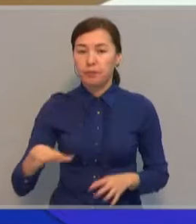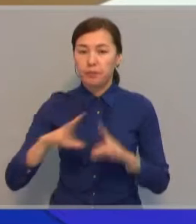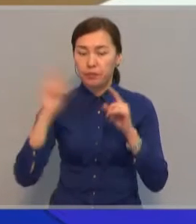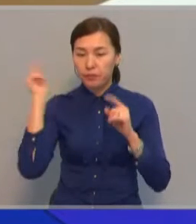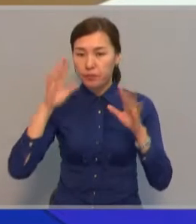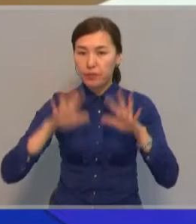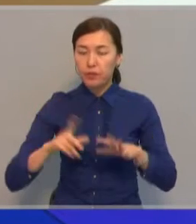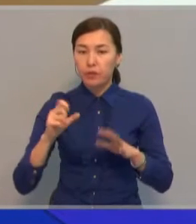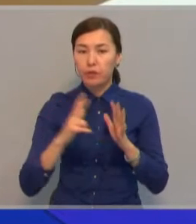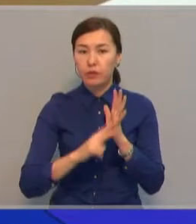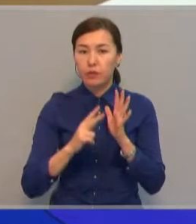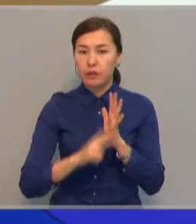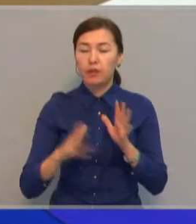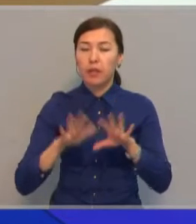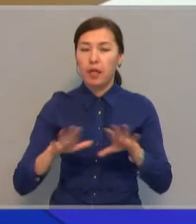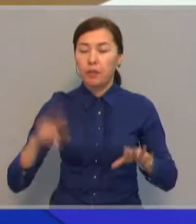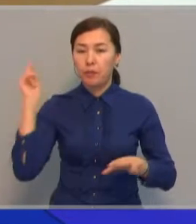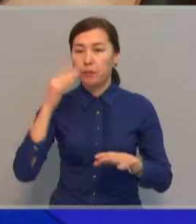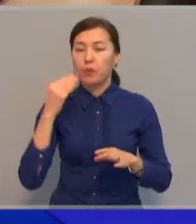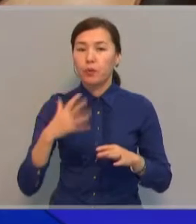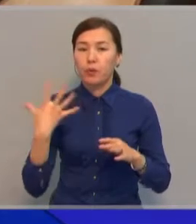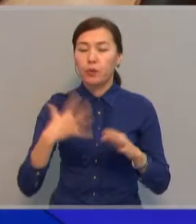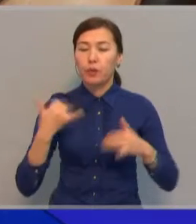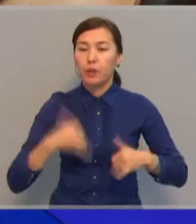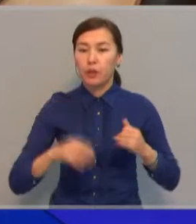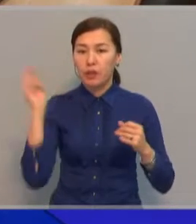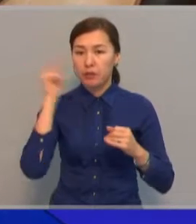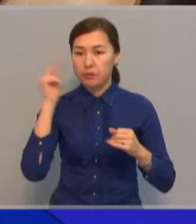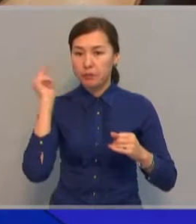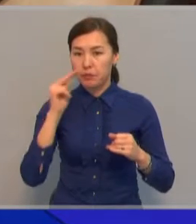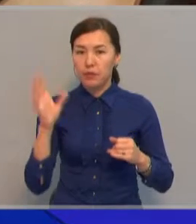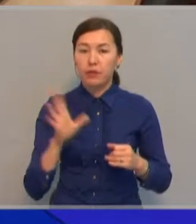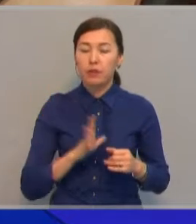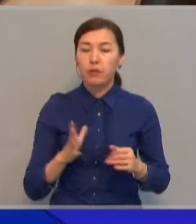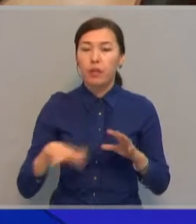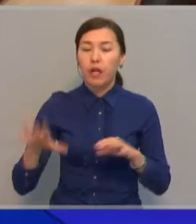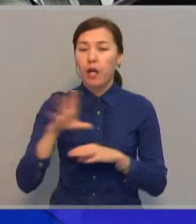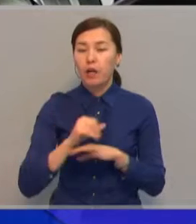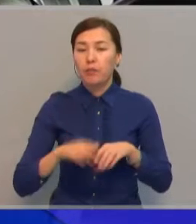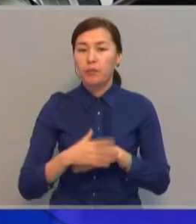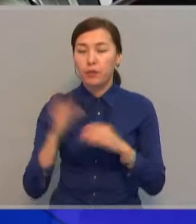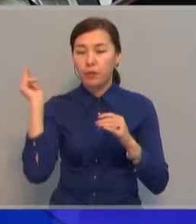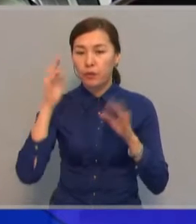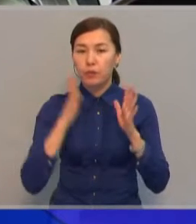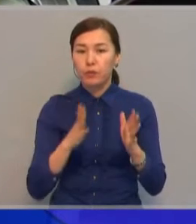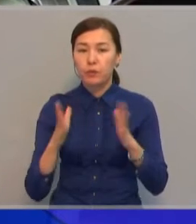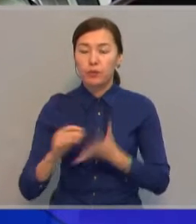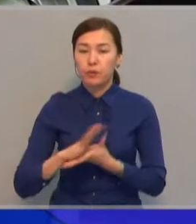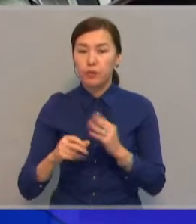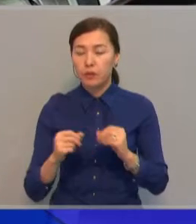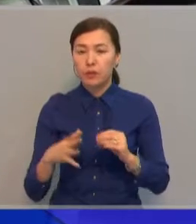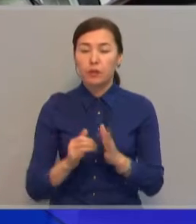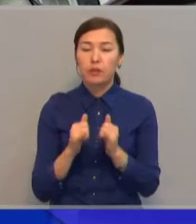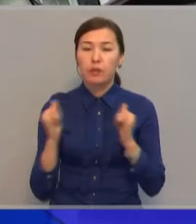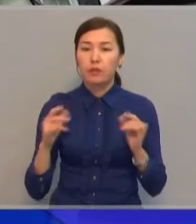орта мектебінде 188 оқушы оқиды. Оларды 50 ұстаз білім нәрімен сусындатып келеді. Барлығы жаңартылған білім беру мазмұны бойынша